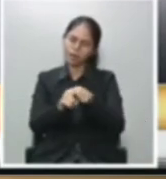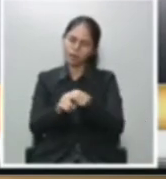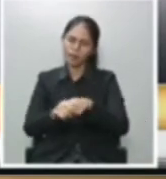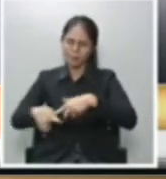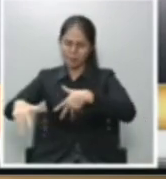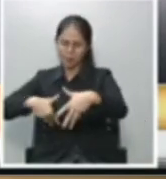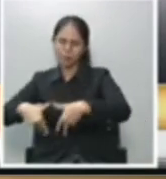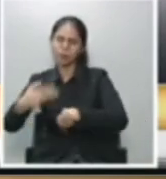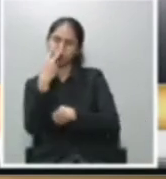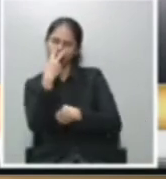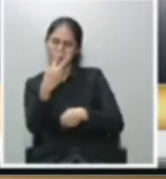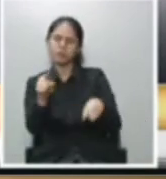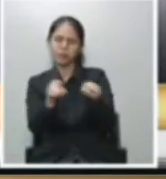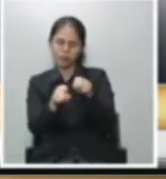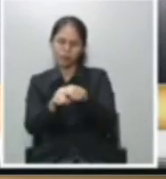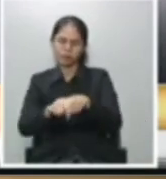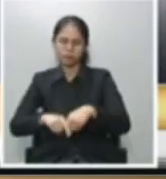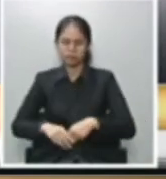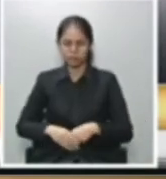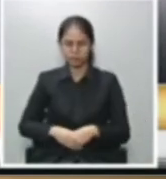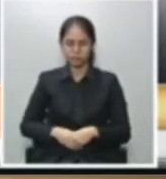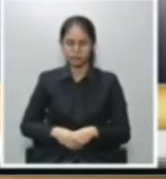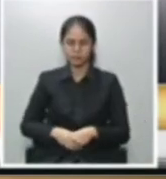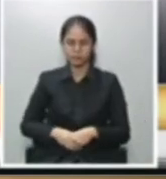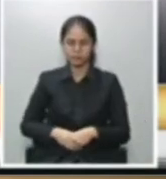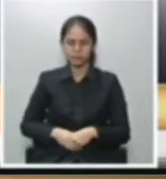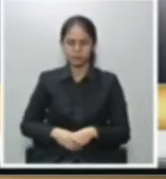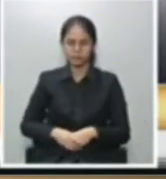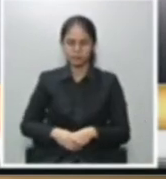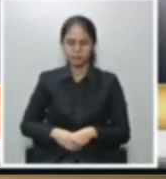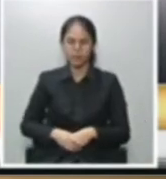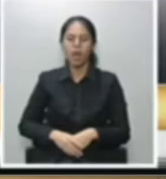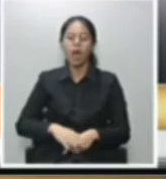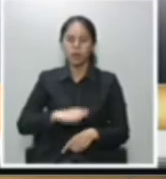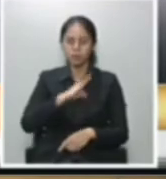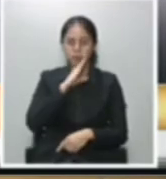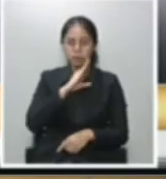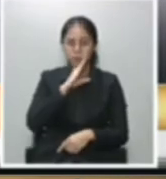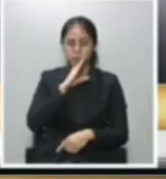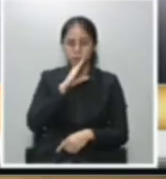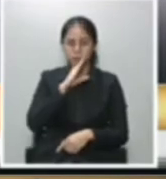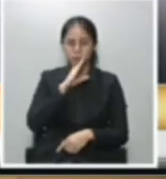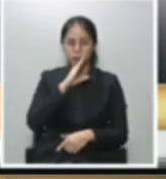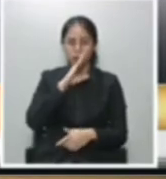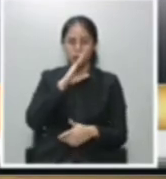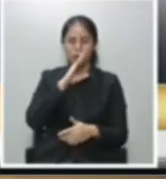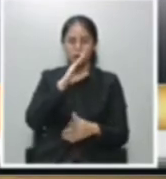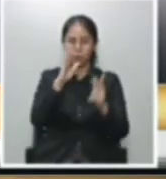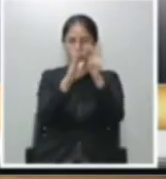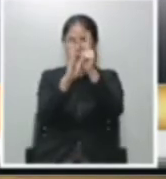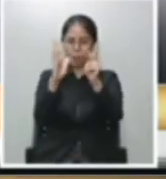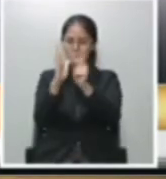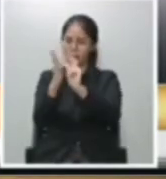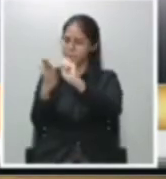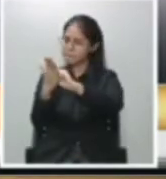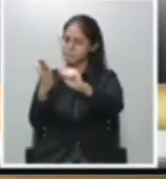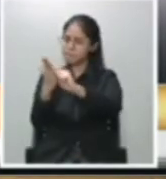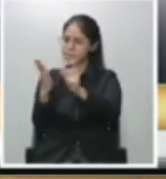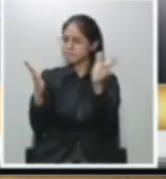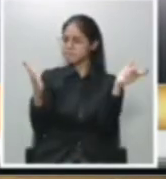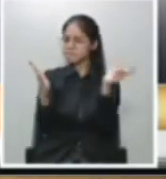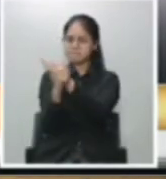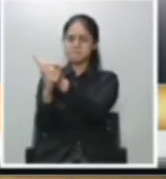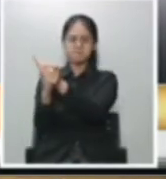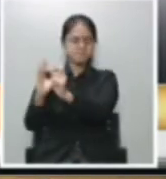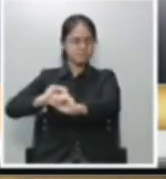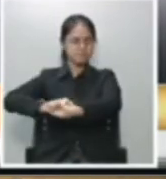นก็เห็นอย่างนั้นเพราะฉะนั้นถ้าหากจะมีการเขียนกฎหมายไว้ให้